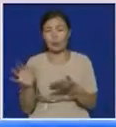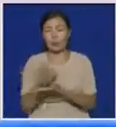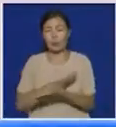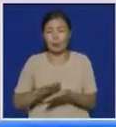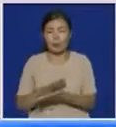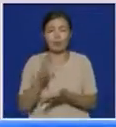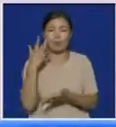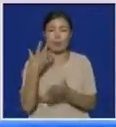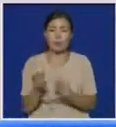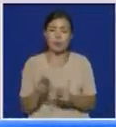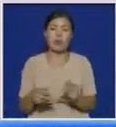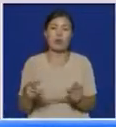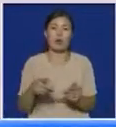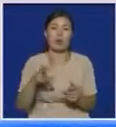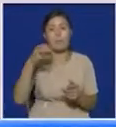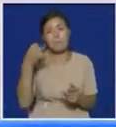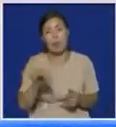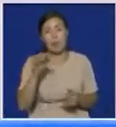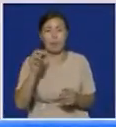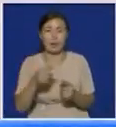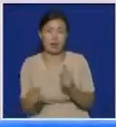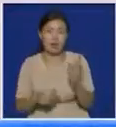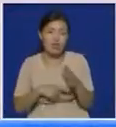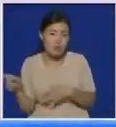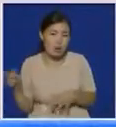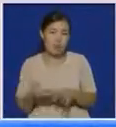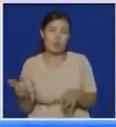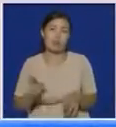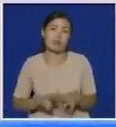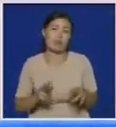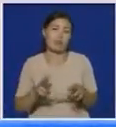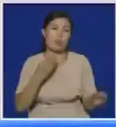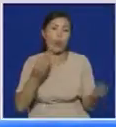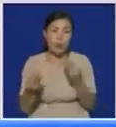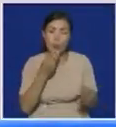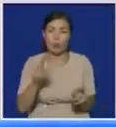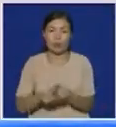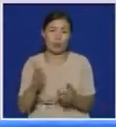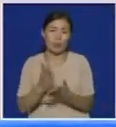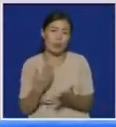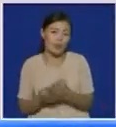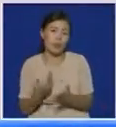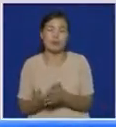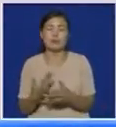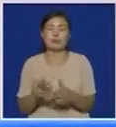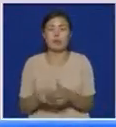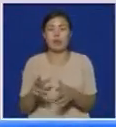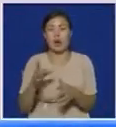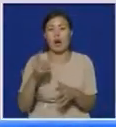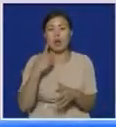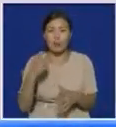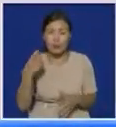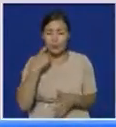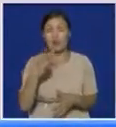апреля начинается у кого-то в мае есть случаи когда аллергия начинается от различных продуктов питания например цитрусовые орехи и